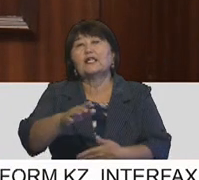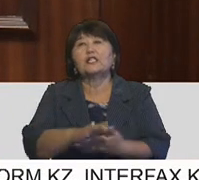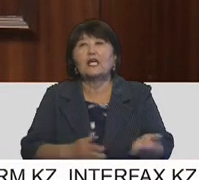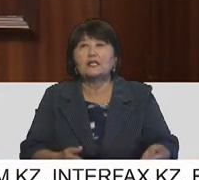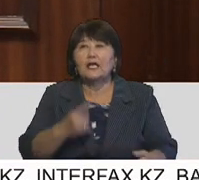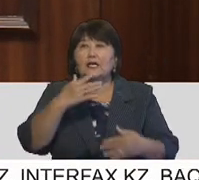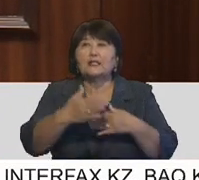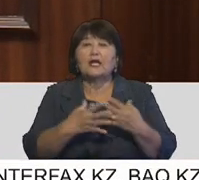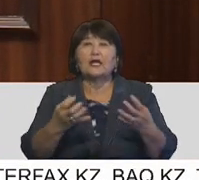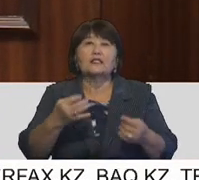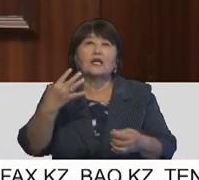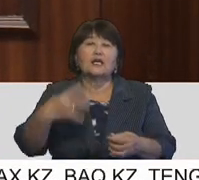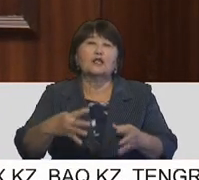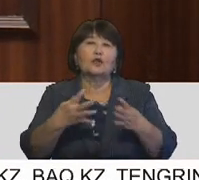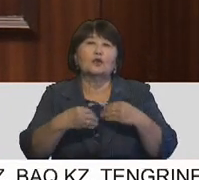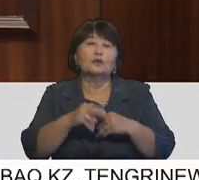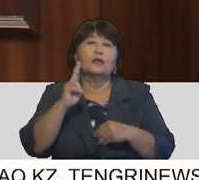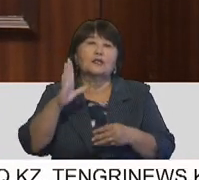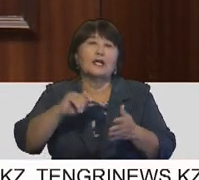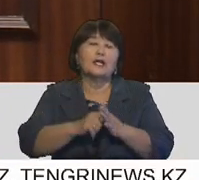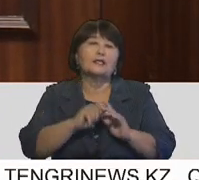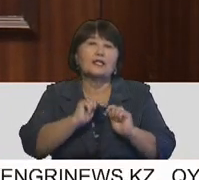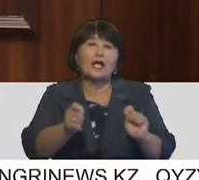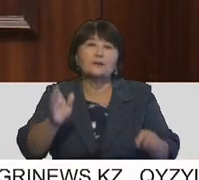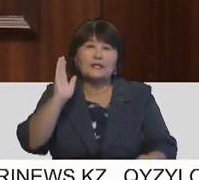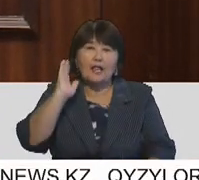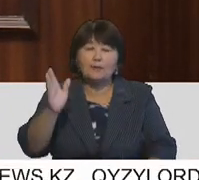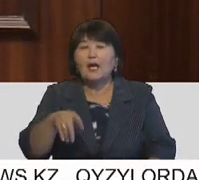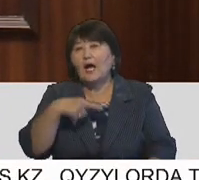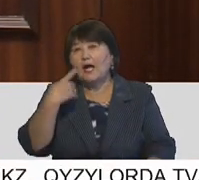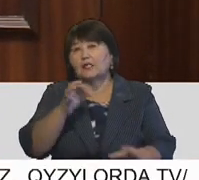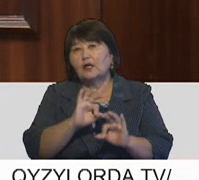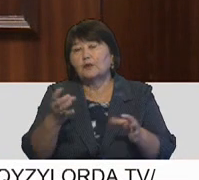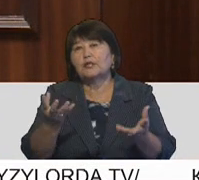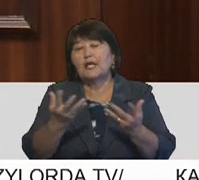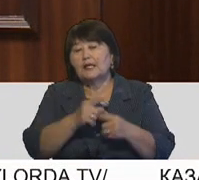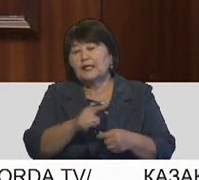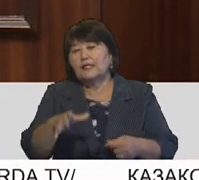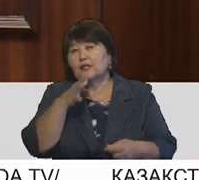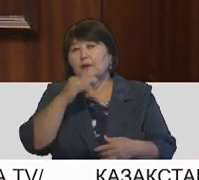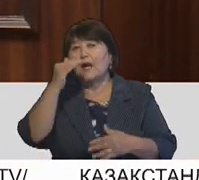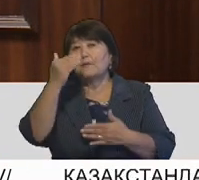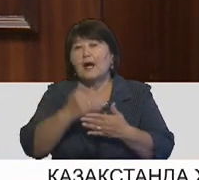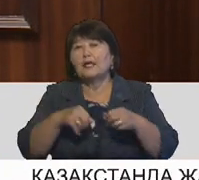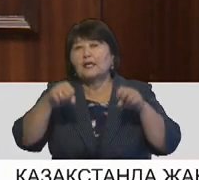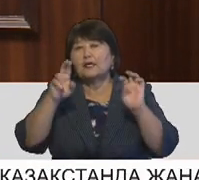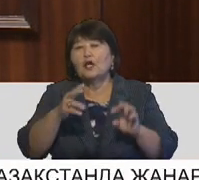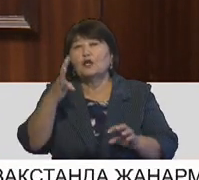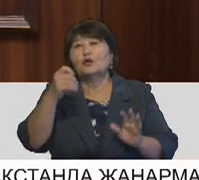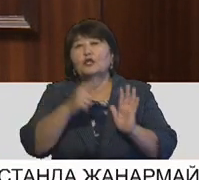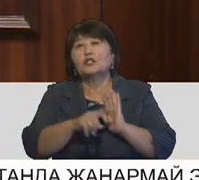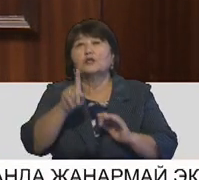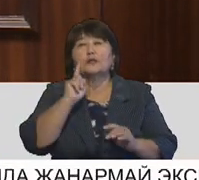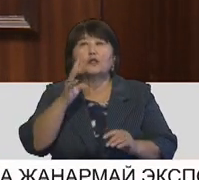Жақын арада тағы да 40 жас отбасыға пәтер кілттері табысталмақ. Атап өту керек, есепті кезеңде бағдарламаға қатысқан 471